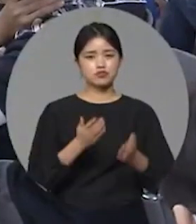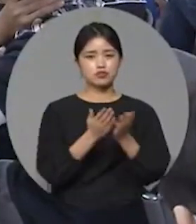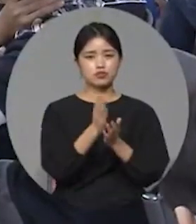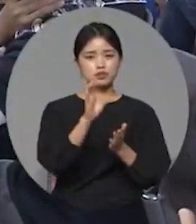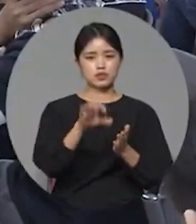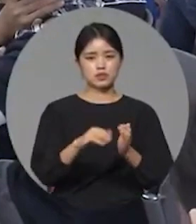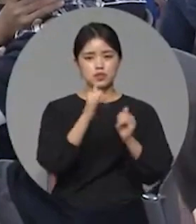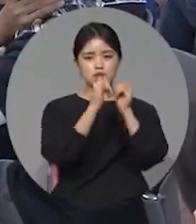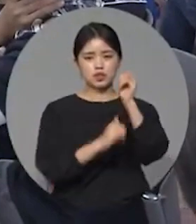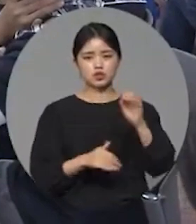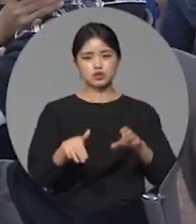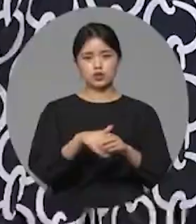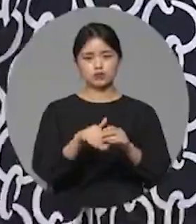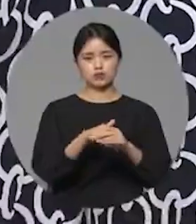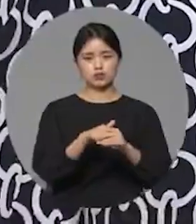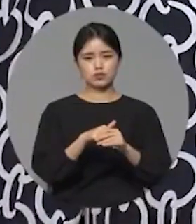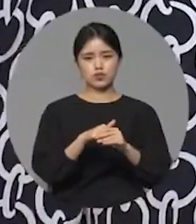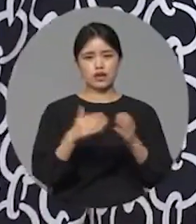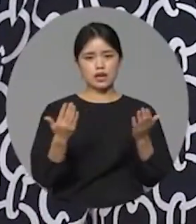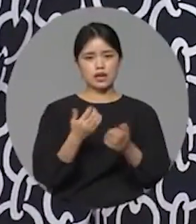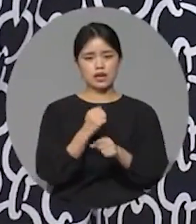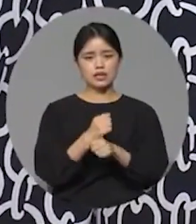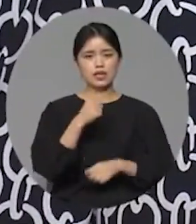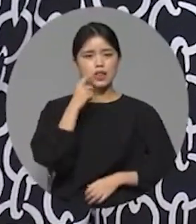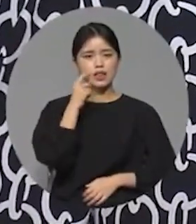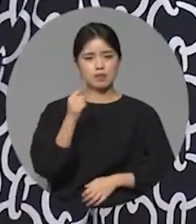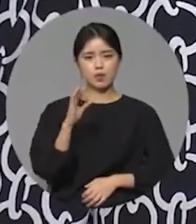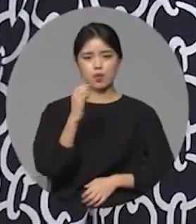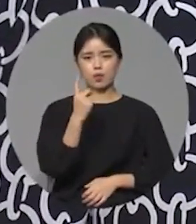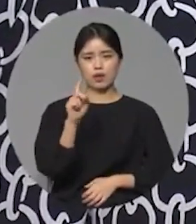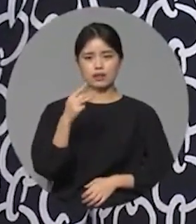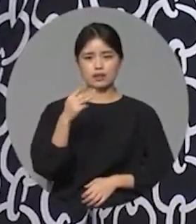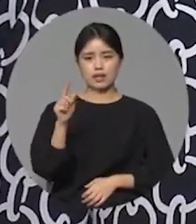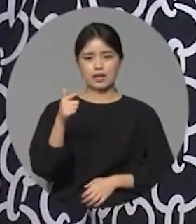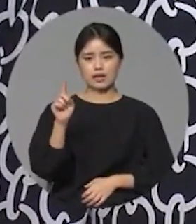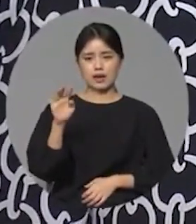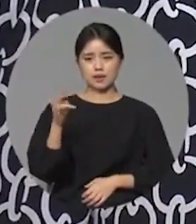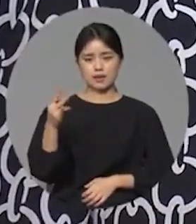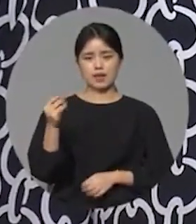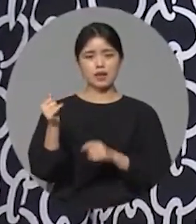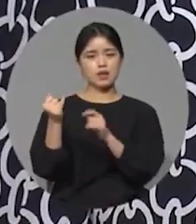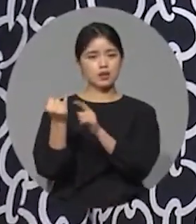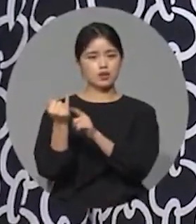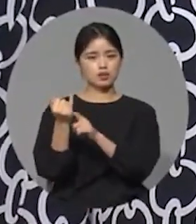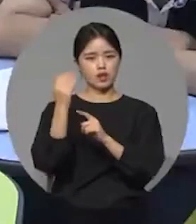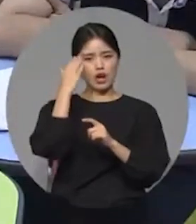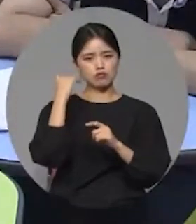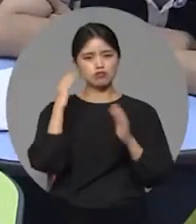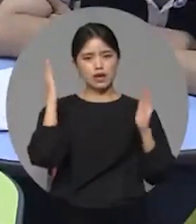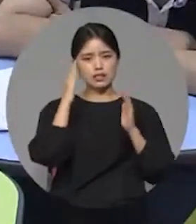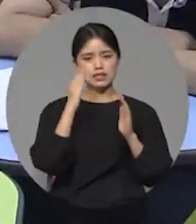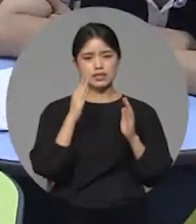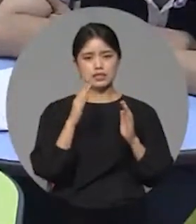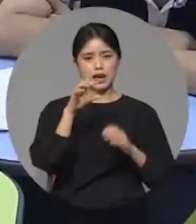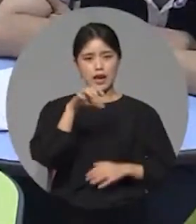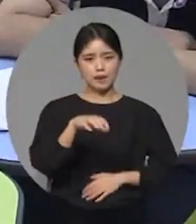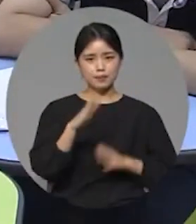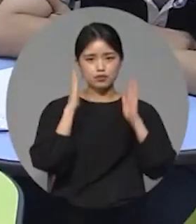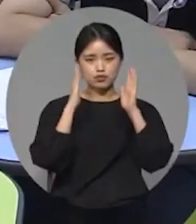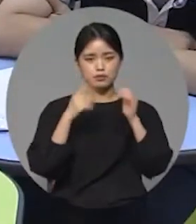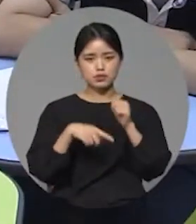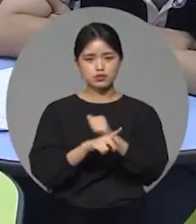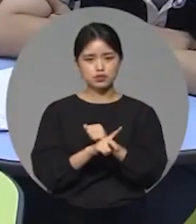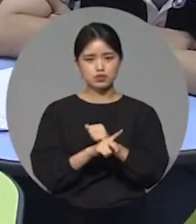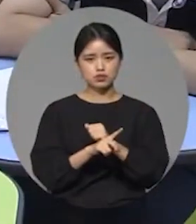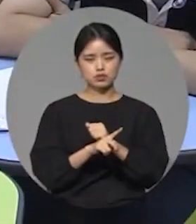군산에서 역사문화 해설사로 일하고 있는 일본인 와타나베 토요코 씨가 한국 학생들 앞에 선 이유는 한일